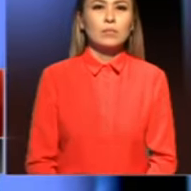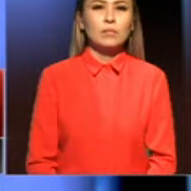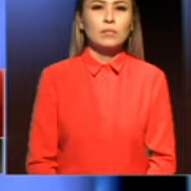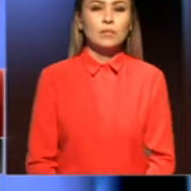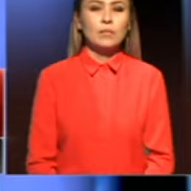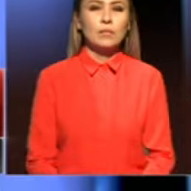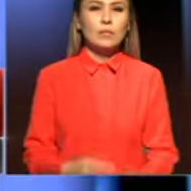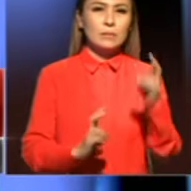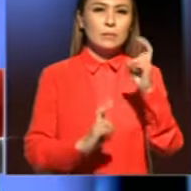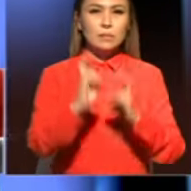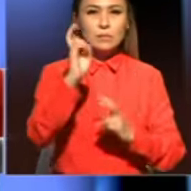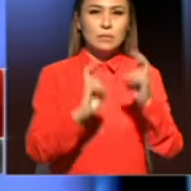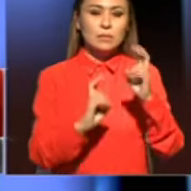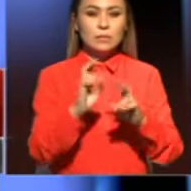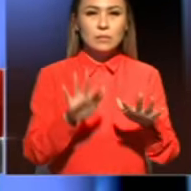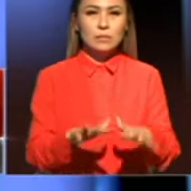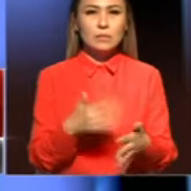кәсіпорындардан,